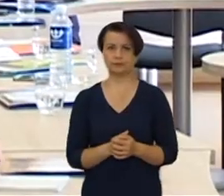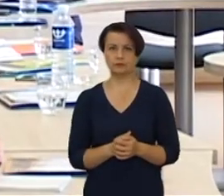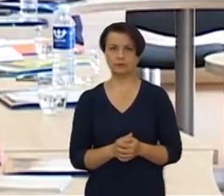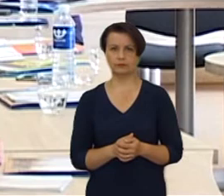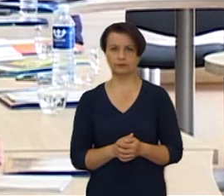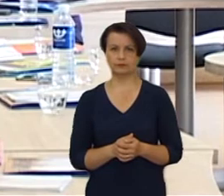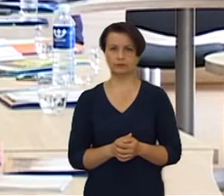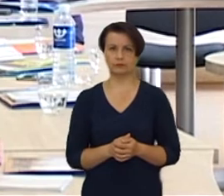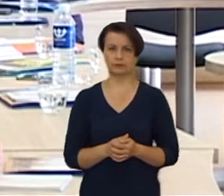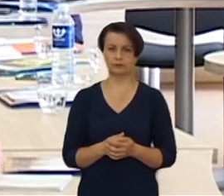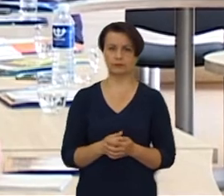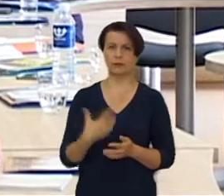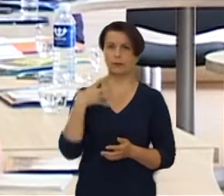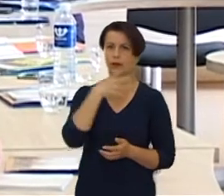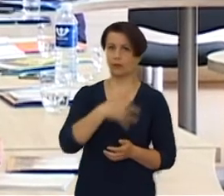turėtų būti naudinga.